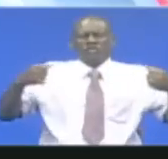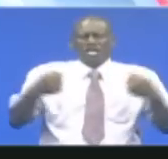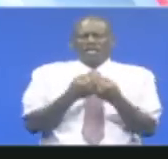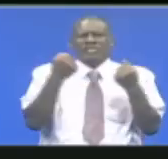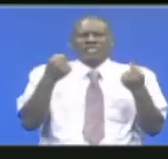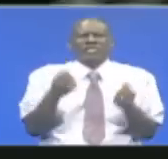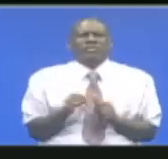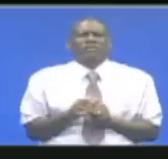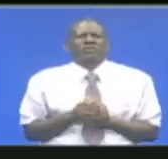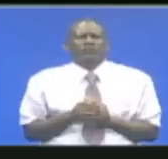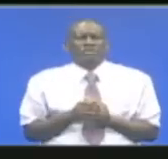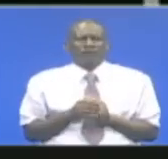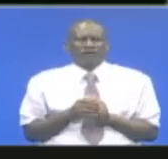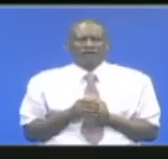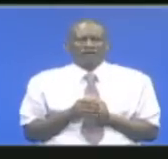barabarani.